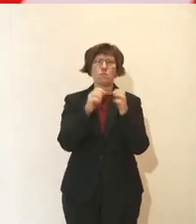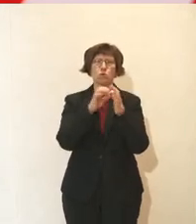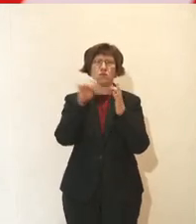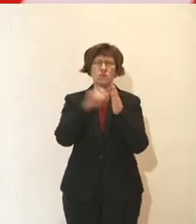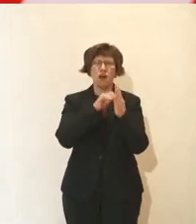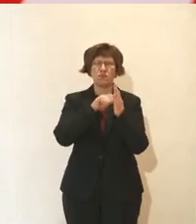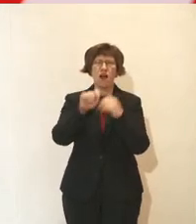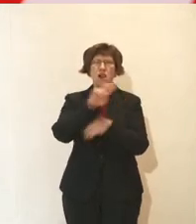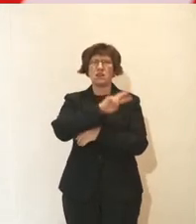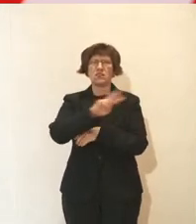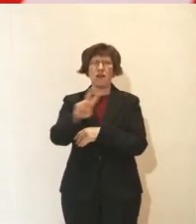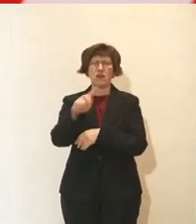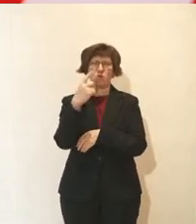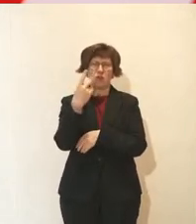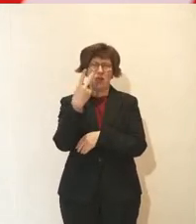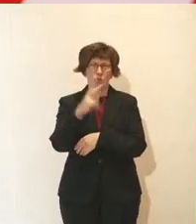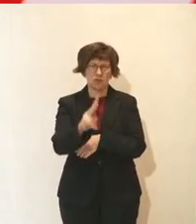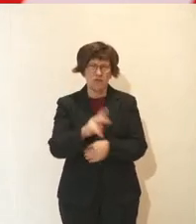2021